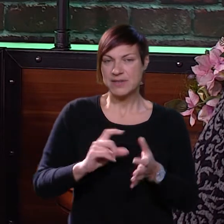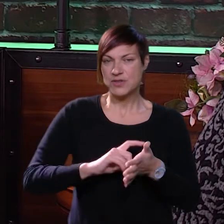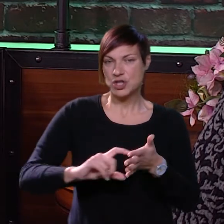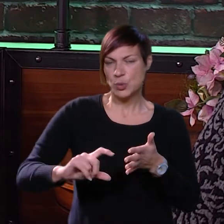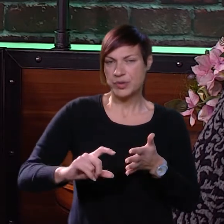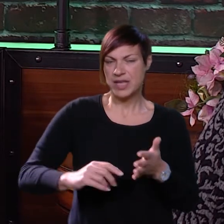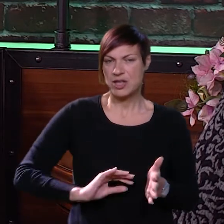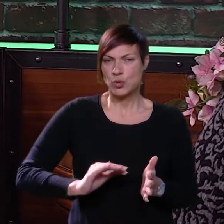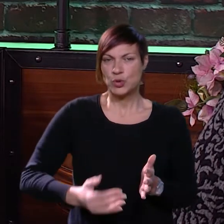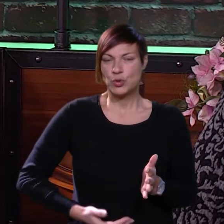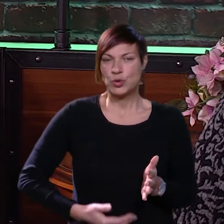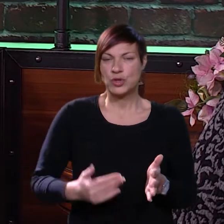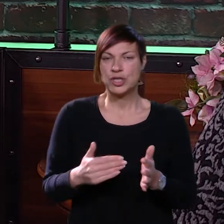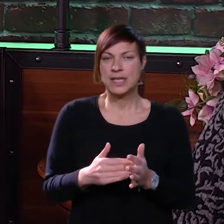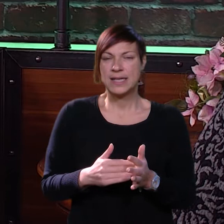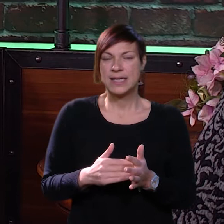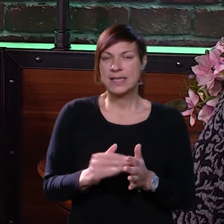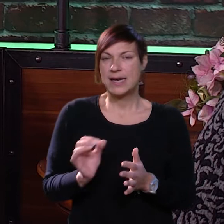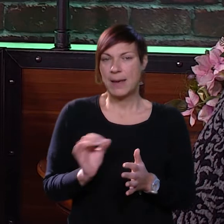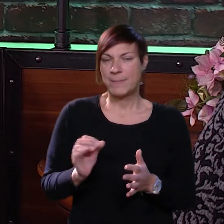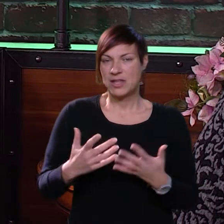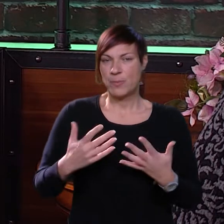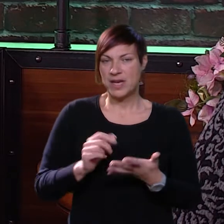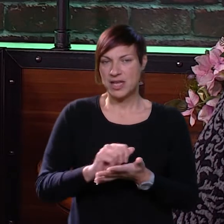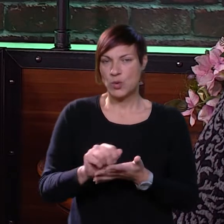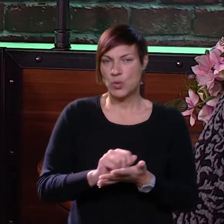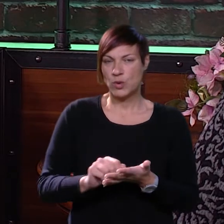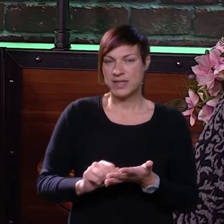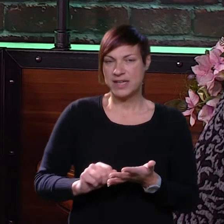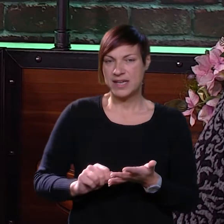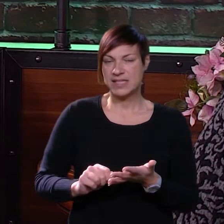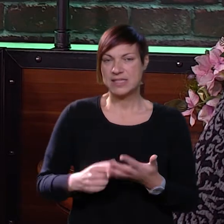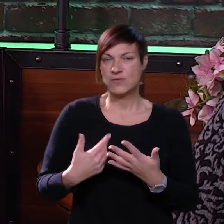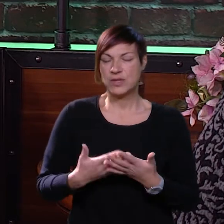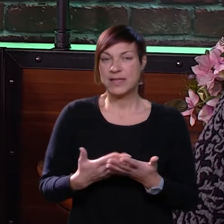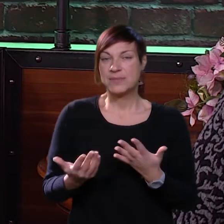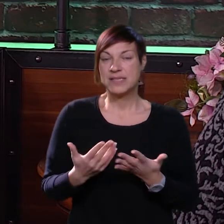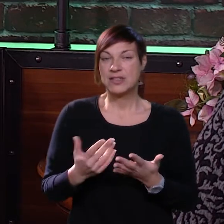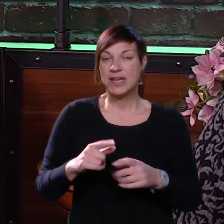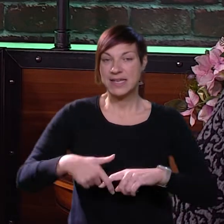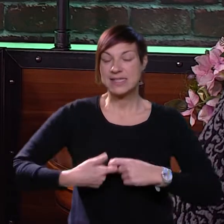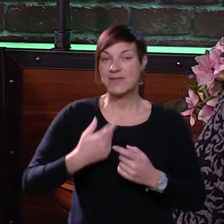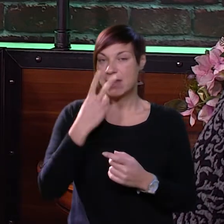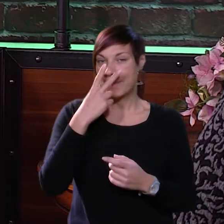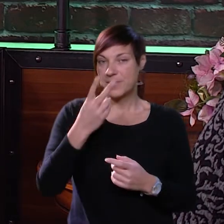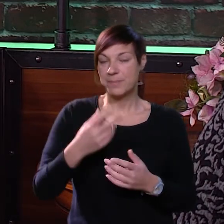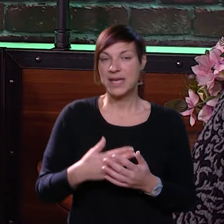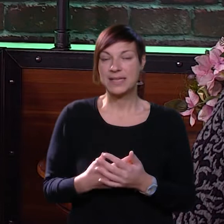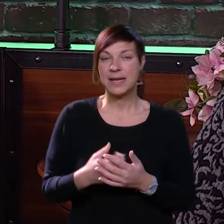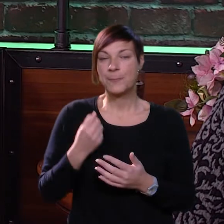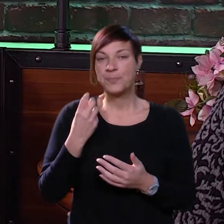specifičnom tjednu u trudnoći i treba biti dobar i ultrazvuk i dobar ultrasoničar da bi se te neke stvari